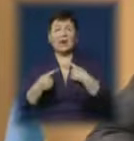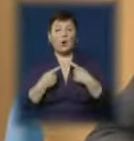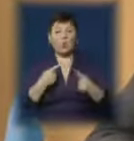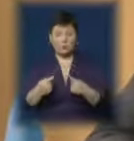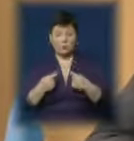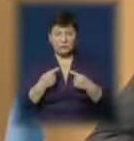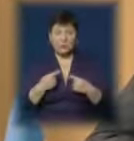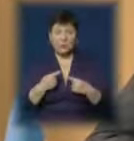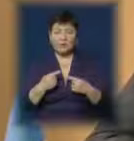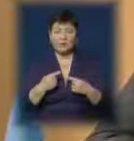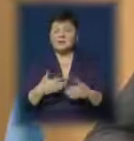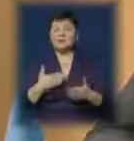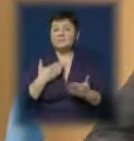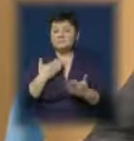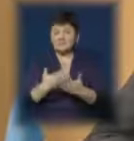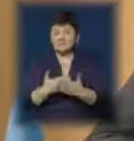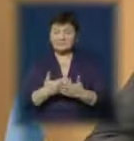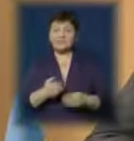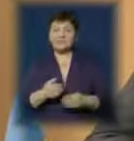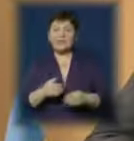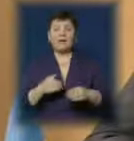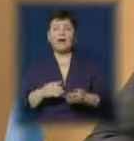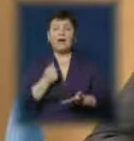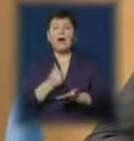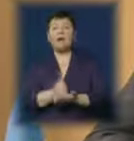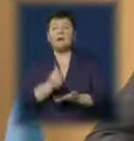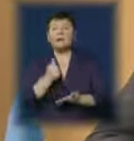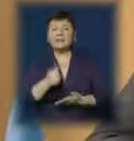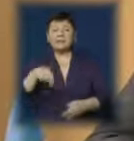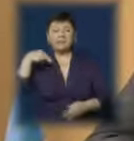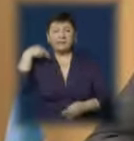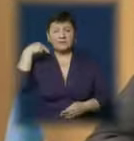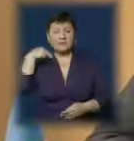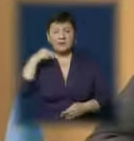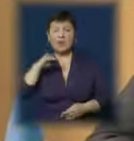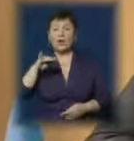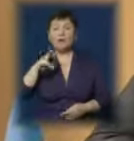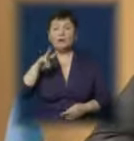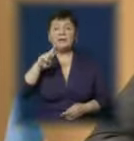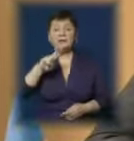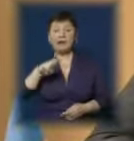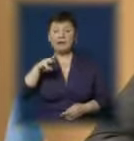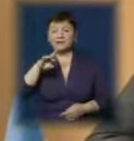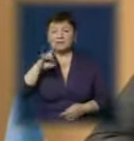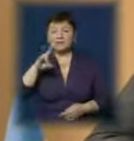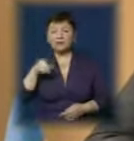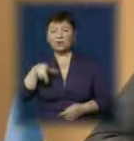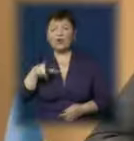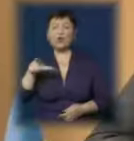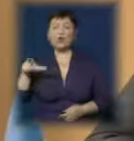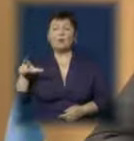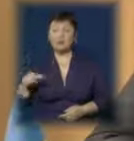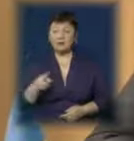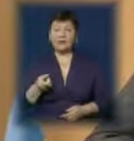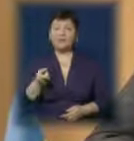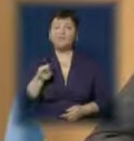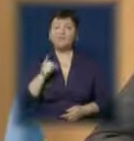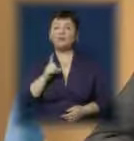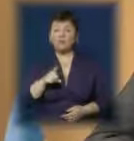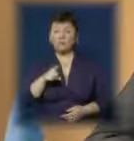діалог безпосередньо кандидата в президенти Юлії Тимошенко і громади. І в тому числі